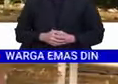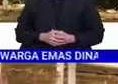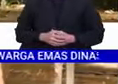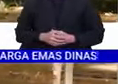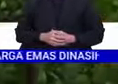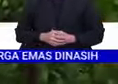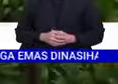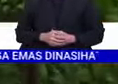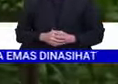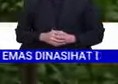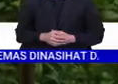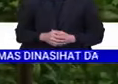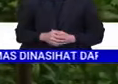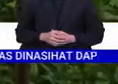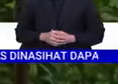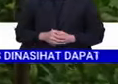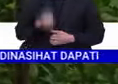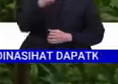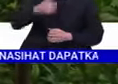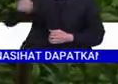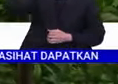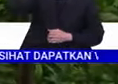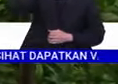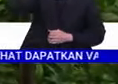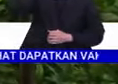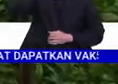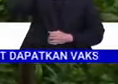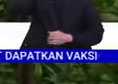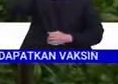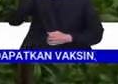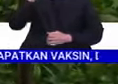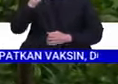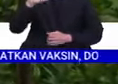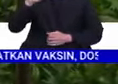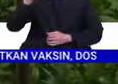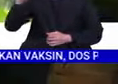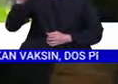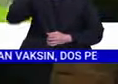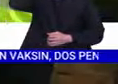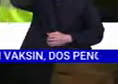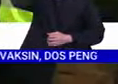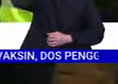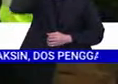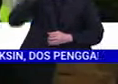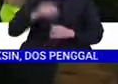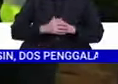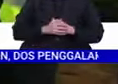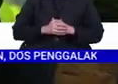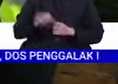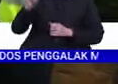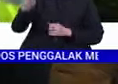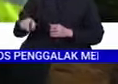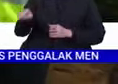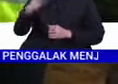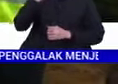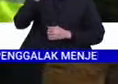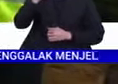Hai benarkan suruhanjaya komunikasi dan multimedia mcmc glanton abdulmubin Muhammad Zain berkata